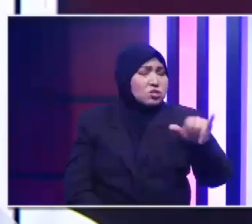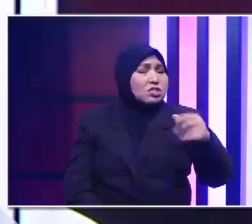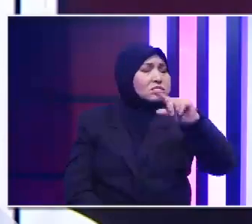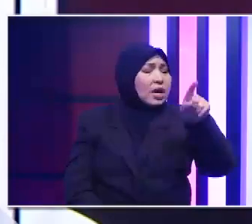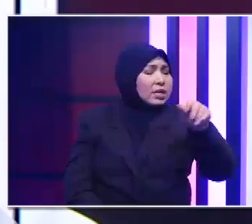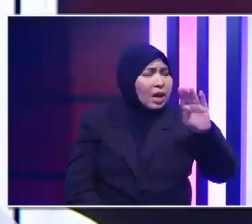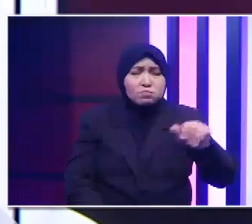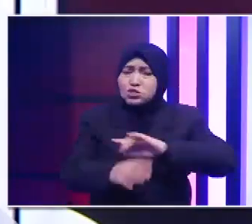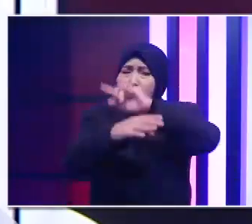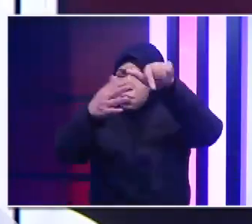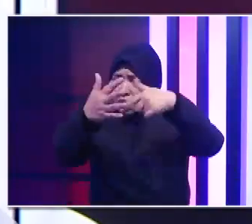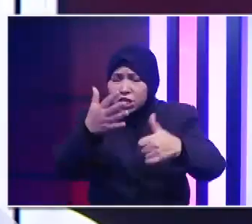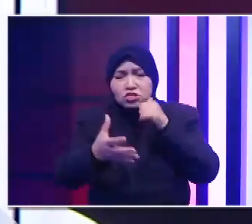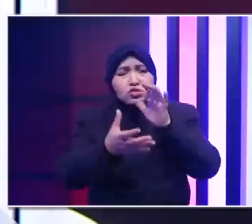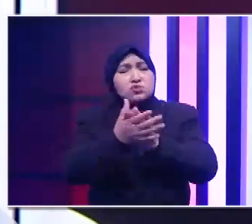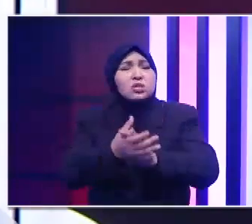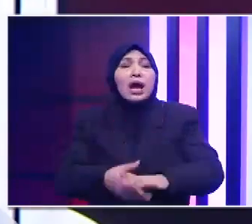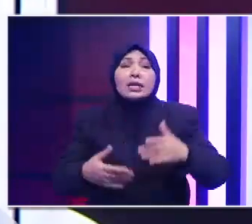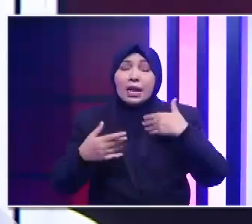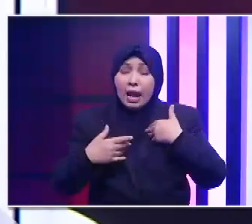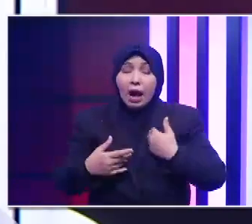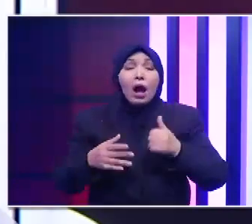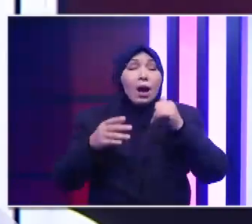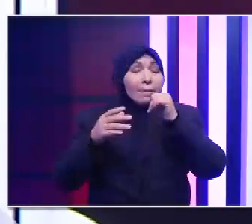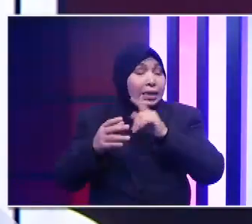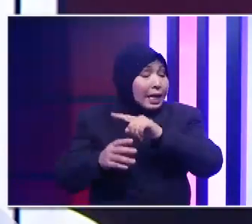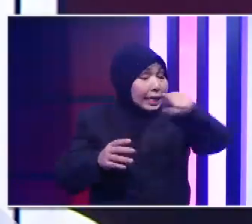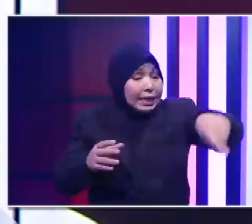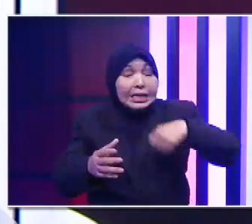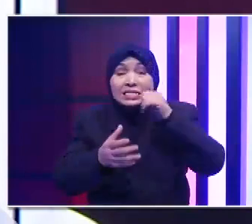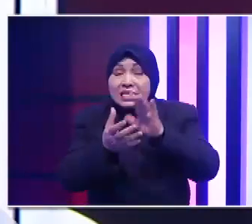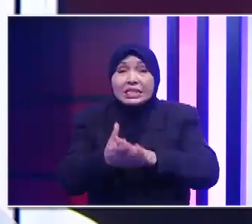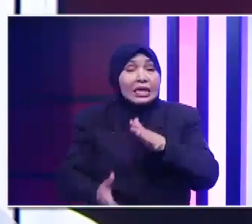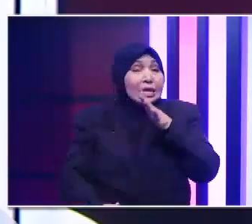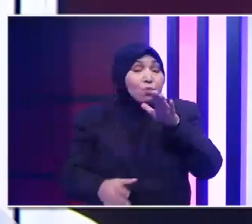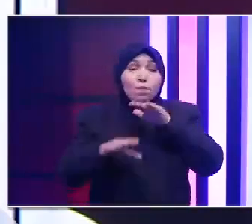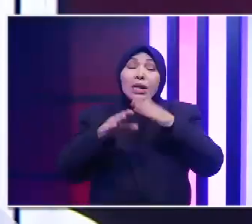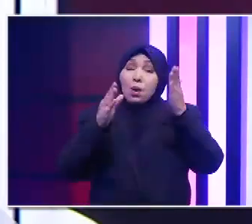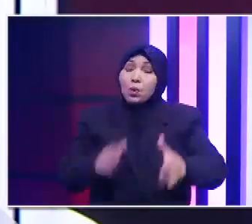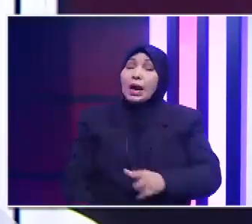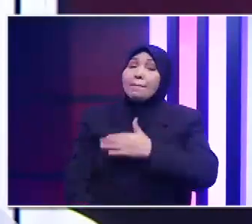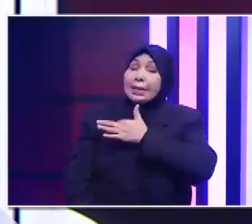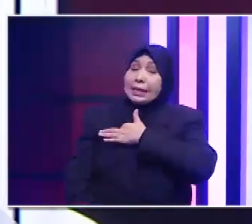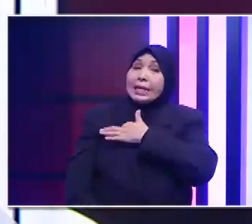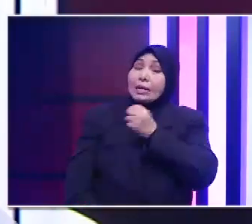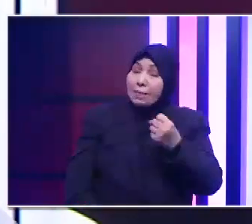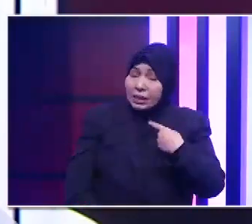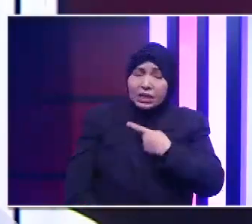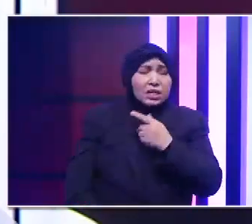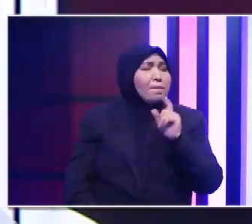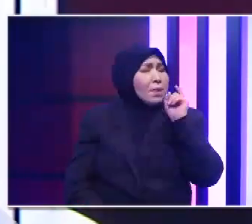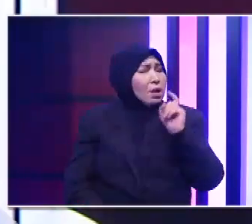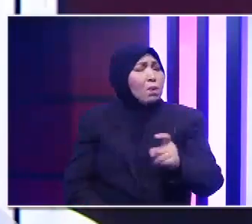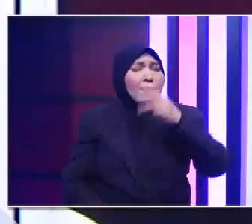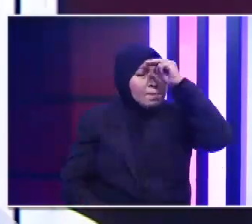Zainab semua mereka ini adalah ummahatil mukminin mereka adalah ibu kepada orang-orang yang beriman adalah ketika teukiteuk penyu